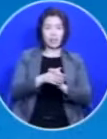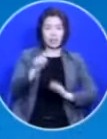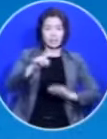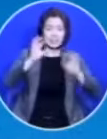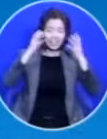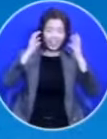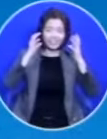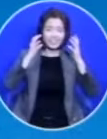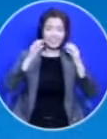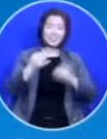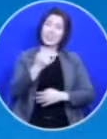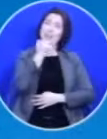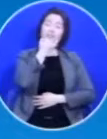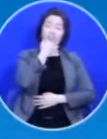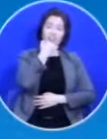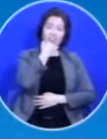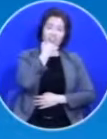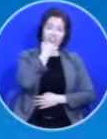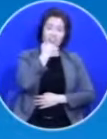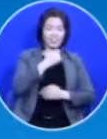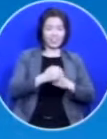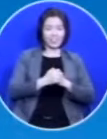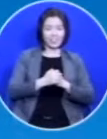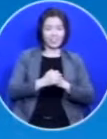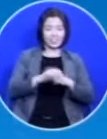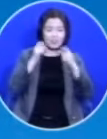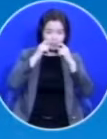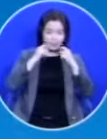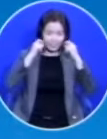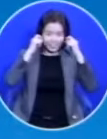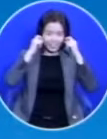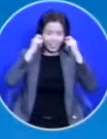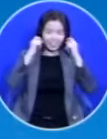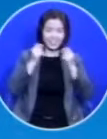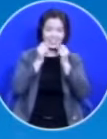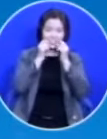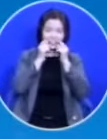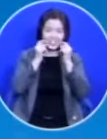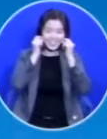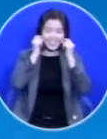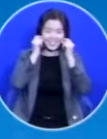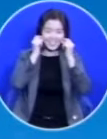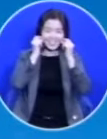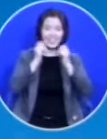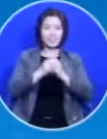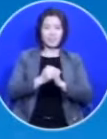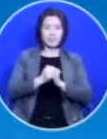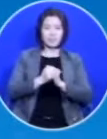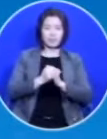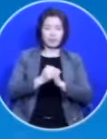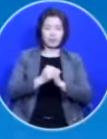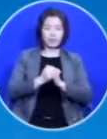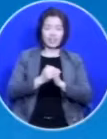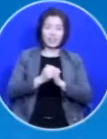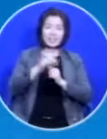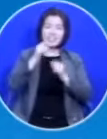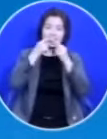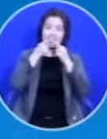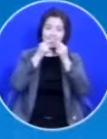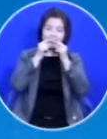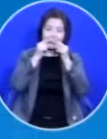아이들이 웃었어요 미술을 뛰면서 입술이 벌어지는데 그